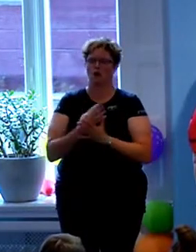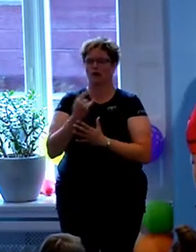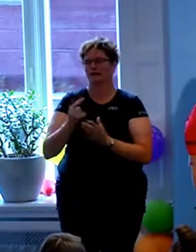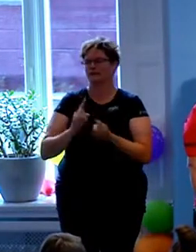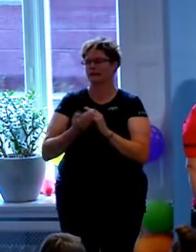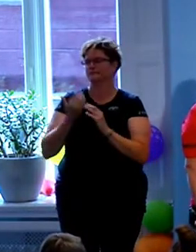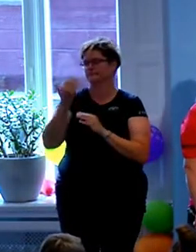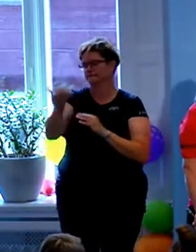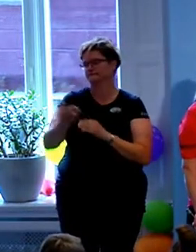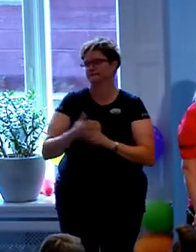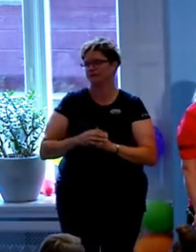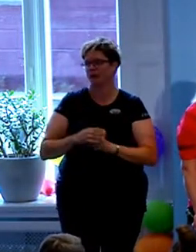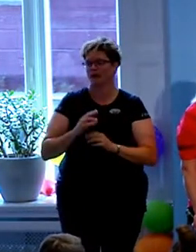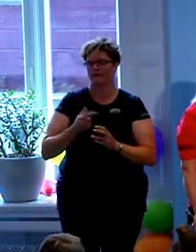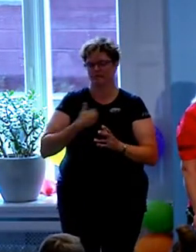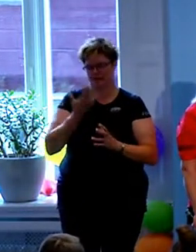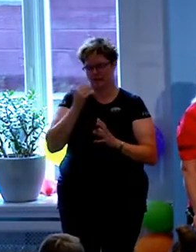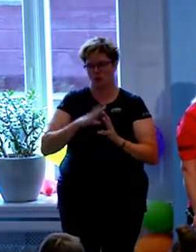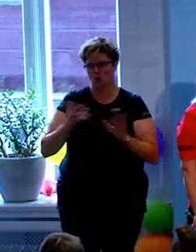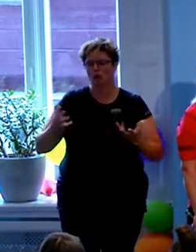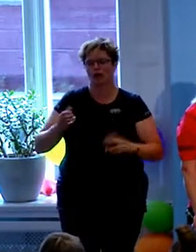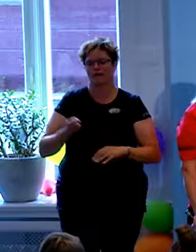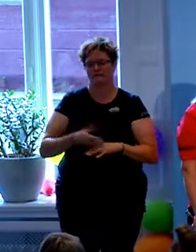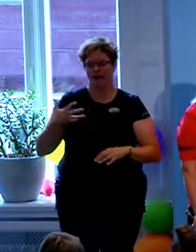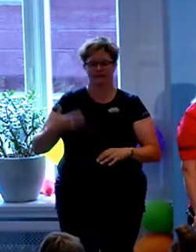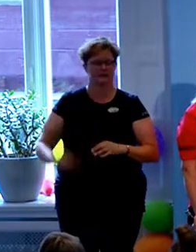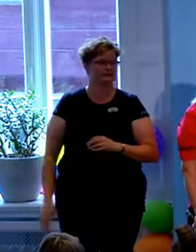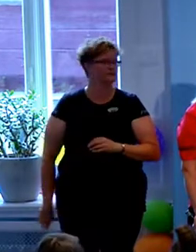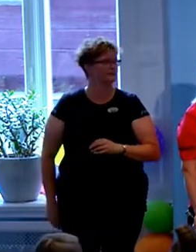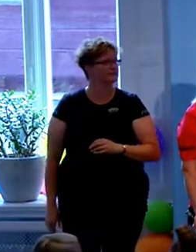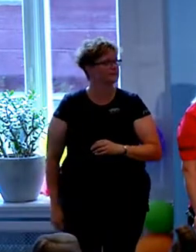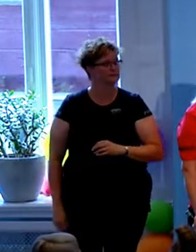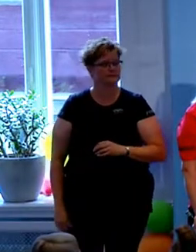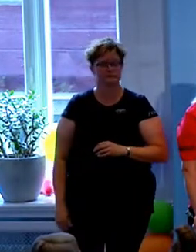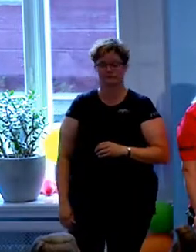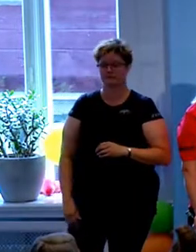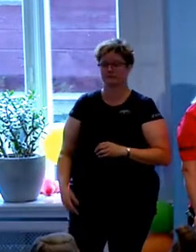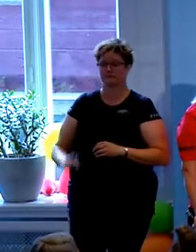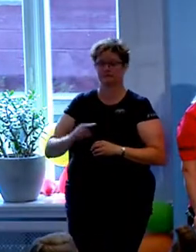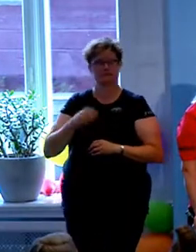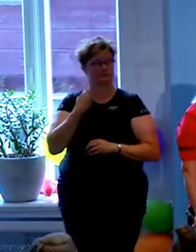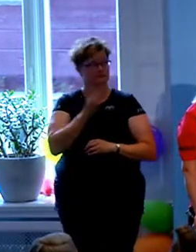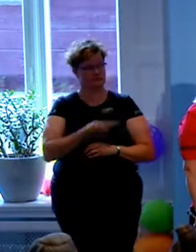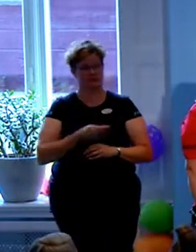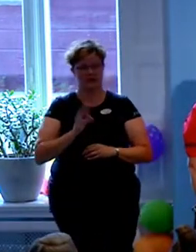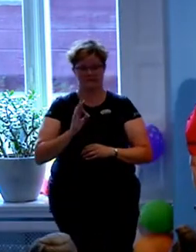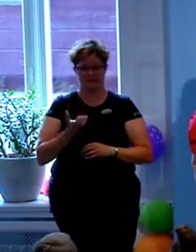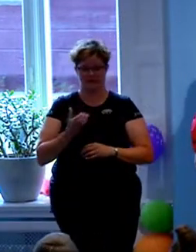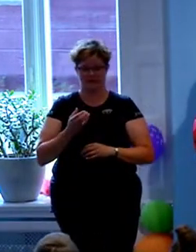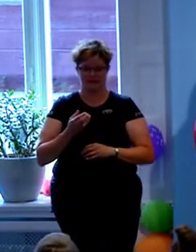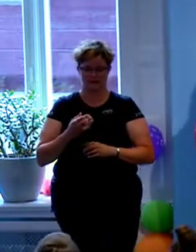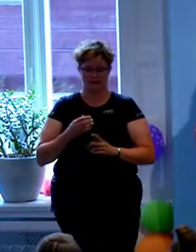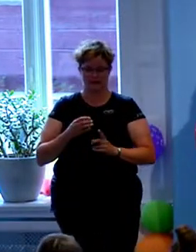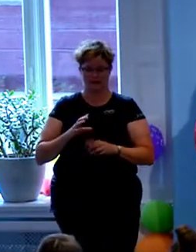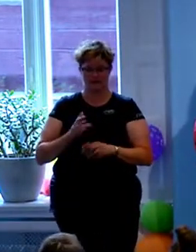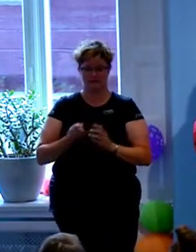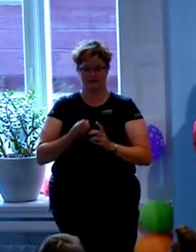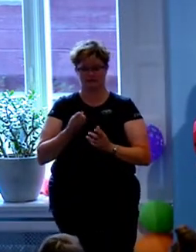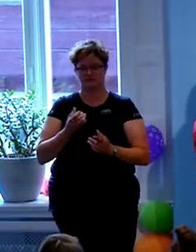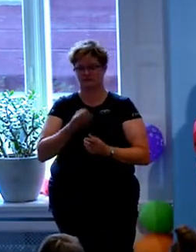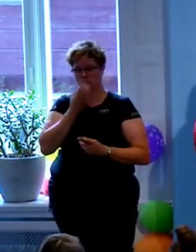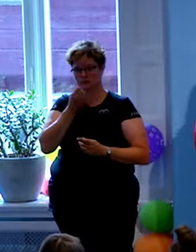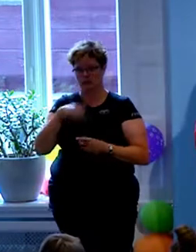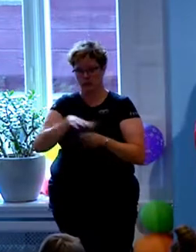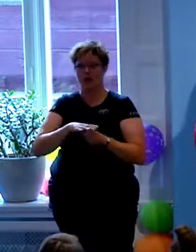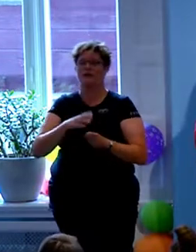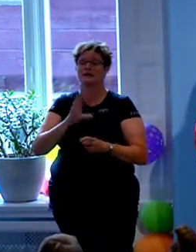möjlighet att utöka värdet då och få sportställning. Jag skulle gärna säga att svenska staten tar inspiration av kommuner som